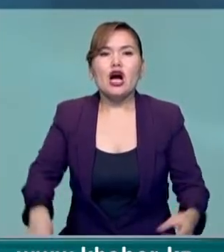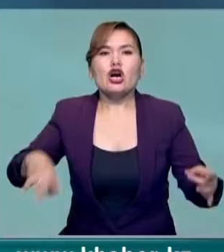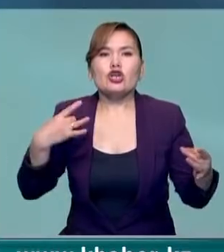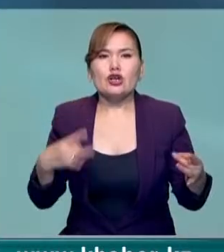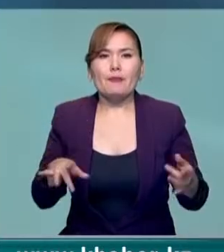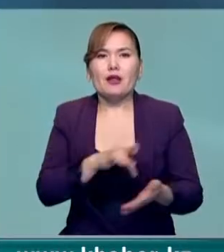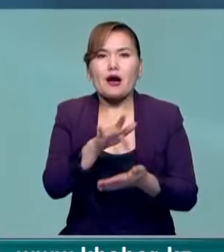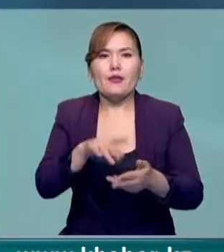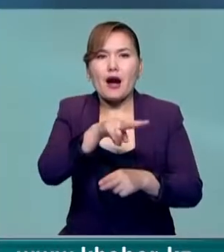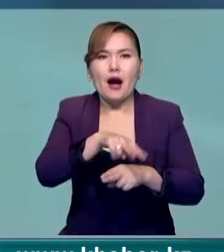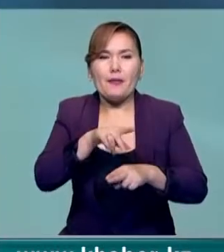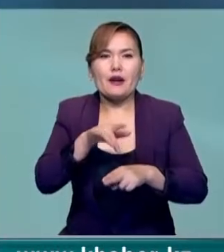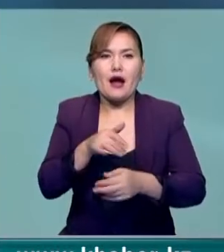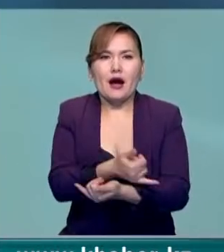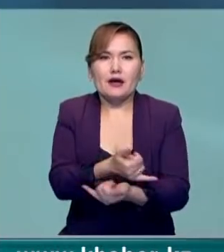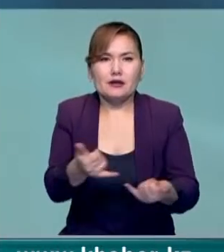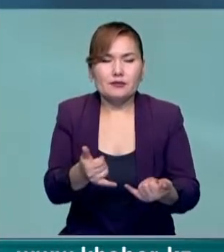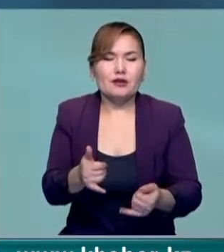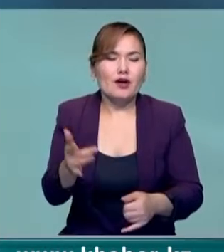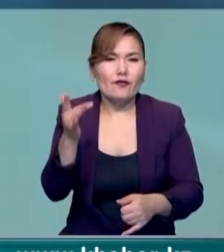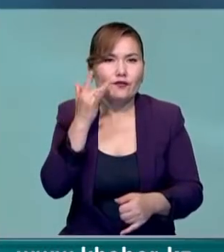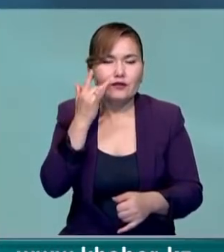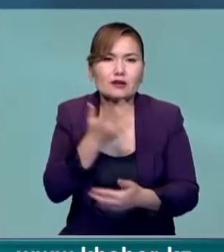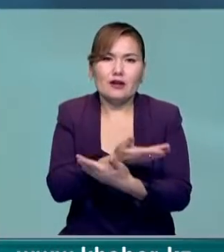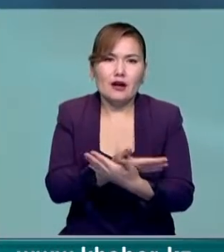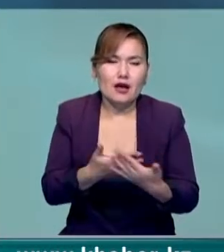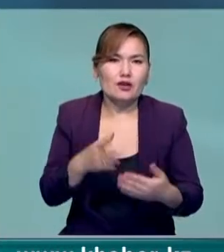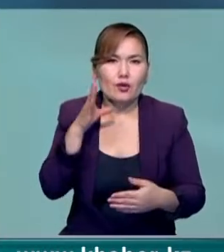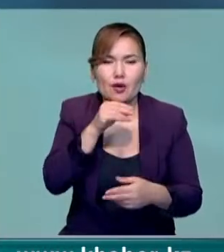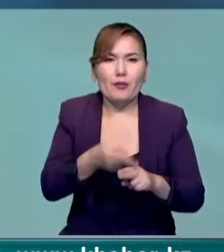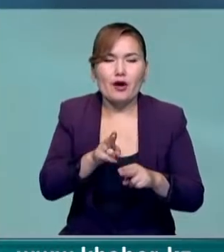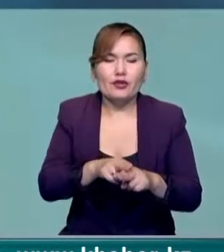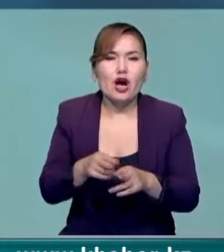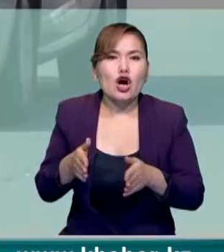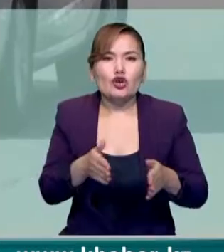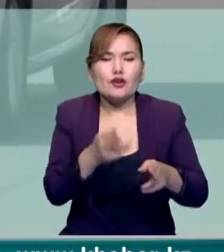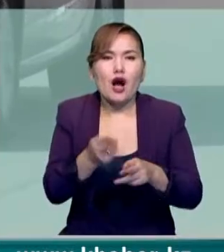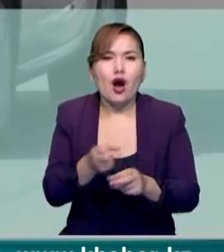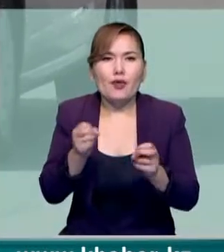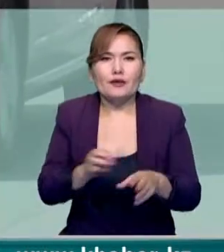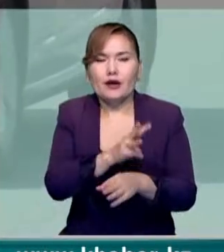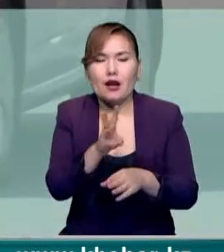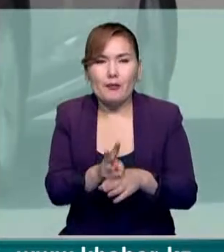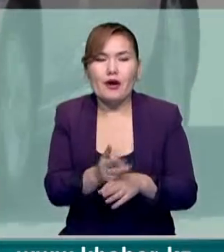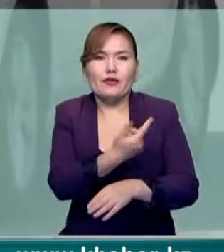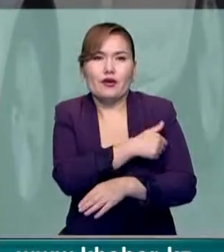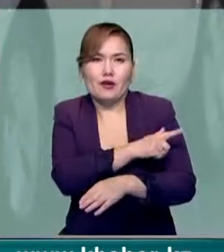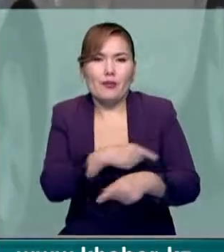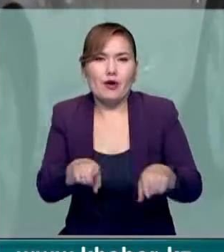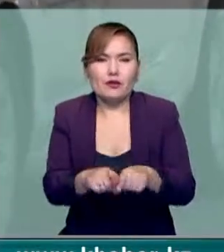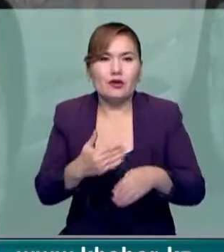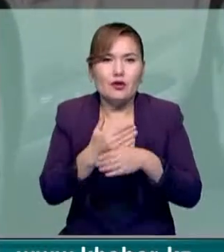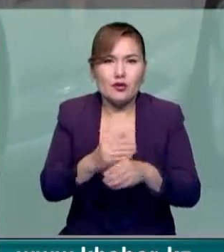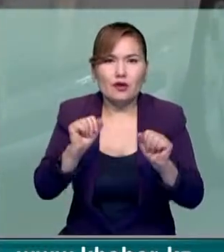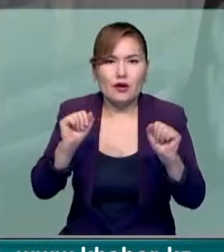Жамбылдық полицейлер қызметте әмбе бап. Олар жолдағы қауіпсіздікті қамтамасыз етіп қана қоймай, акушерлік гинекологиялық қызметте көрсете